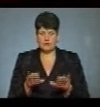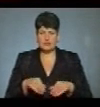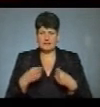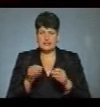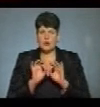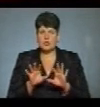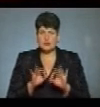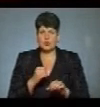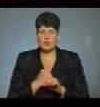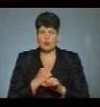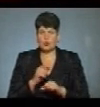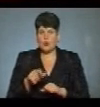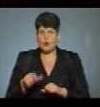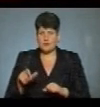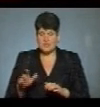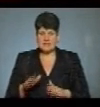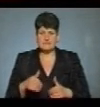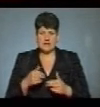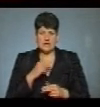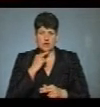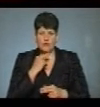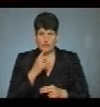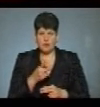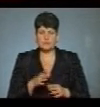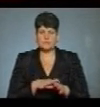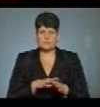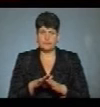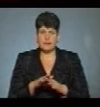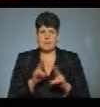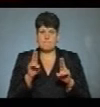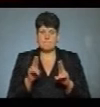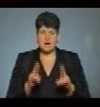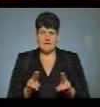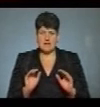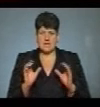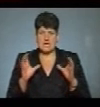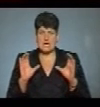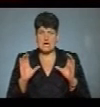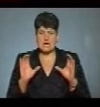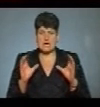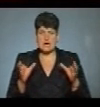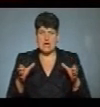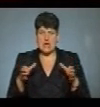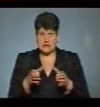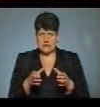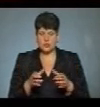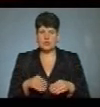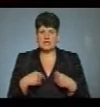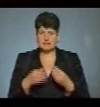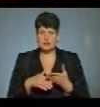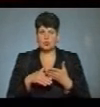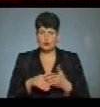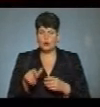роз'яснену роботу громадянам, звертати увагу на дотримання правил карантину та надавати допомогу людям у